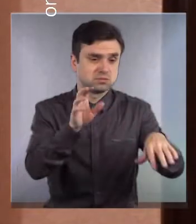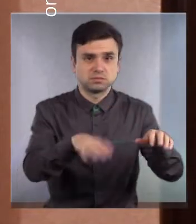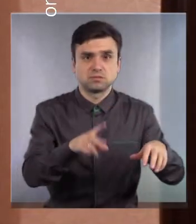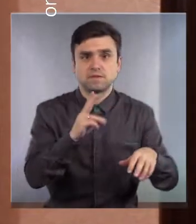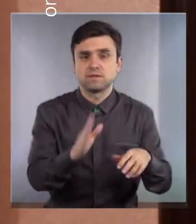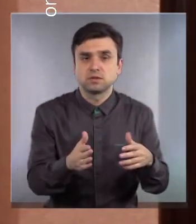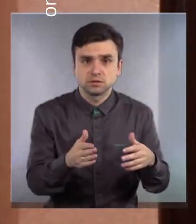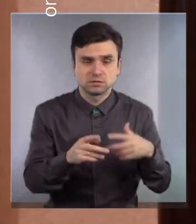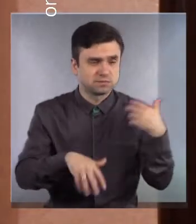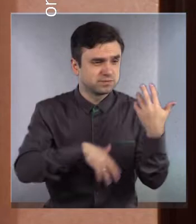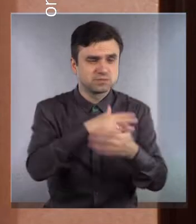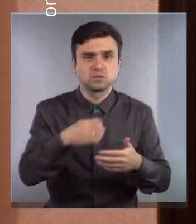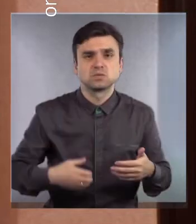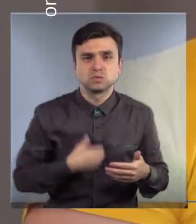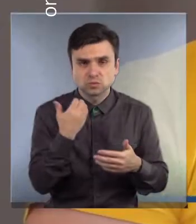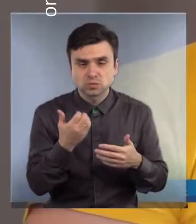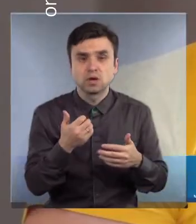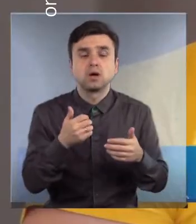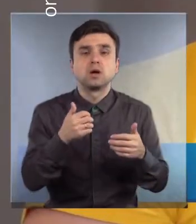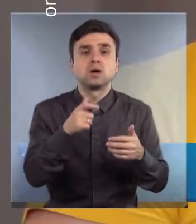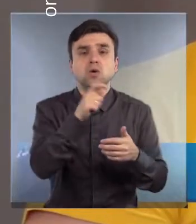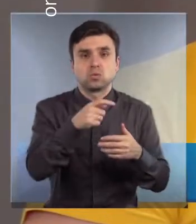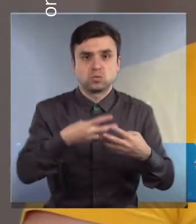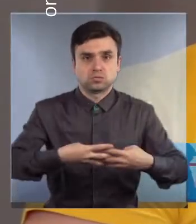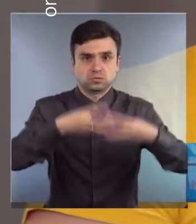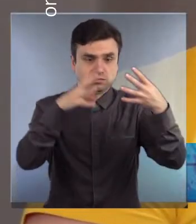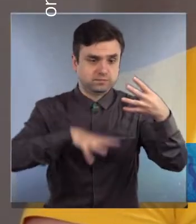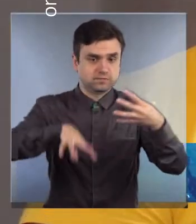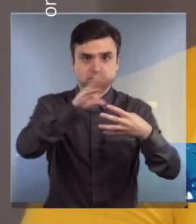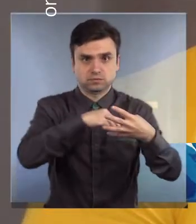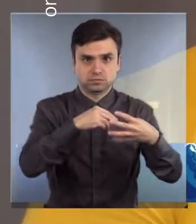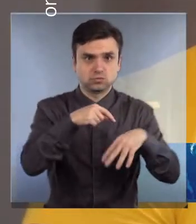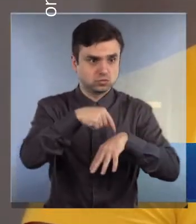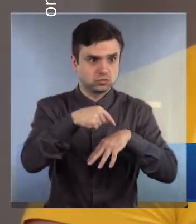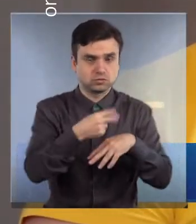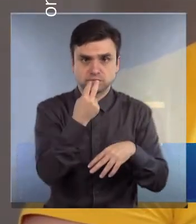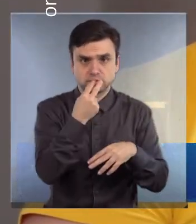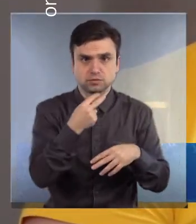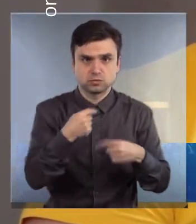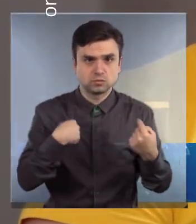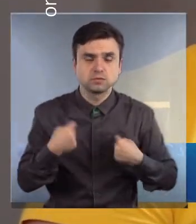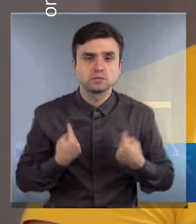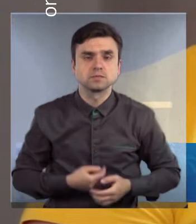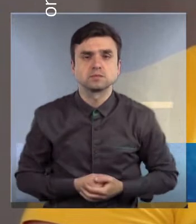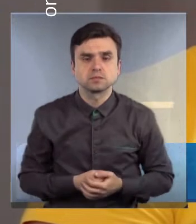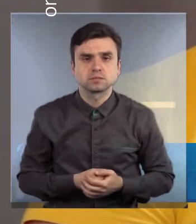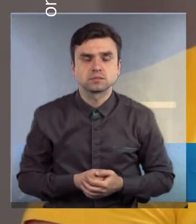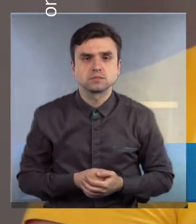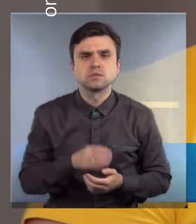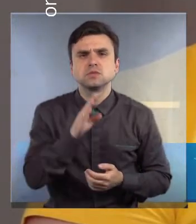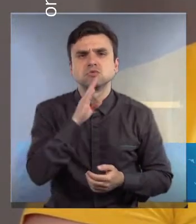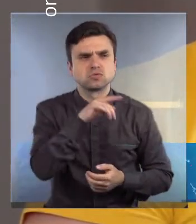усі мешканці багатоповерхівки. У женщины, видимо, какая-то проблема с канализацией, поэтому идет сильный